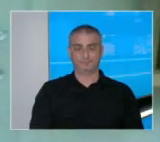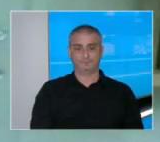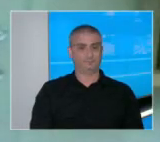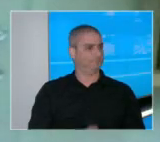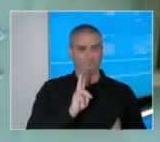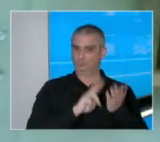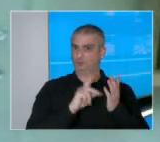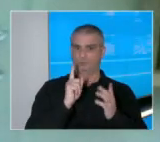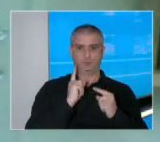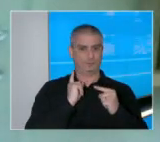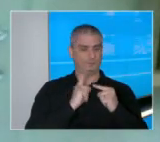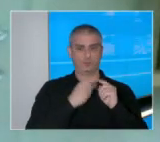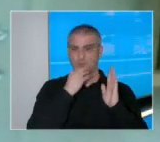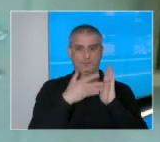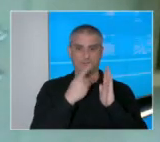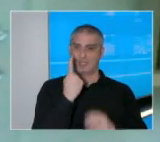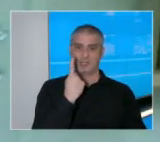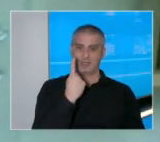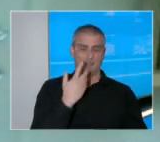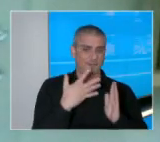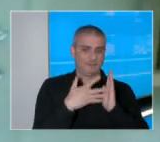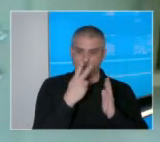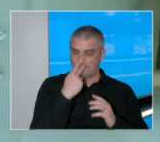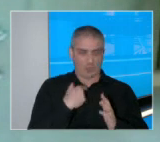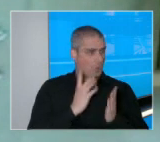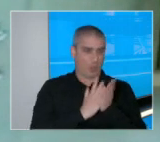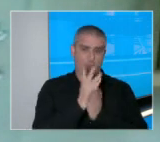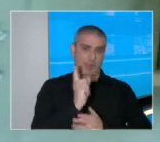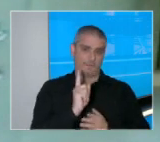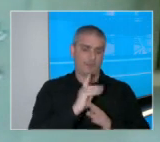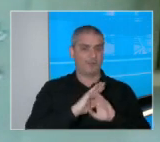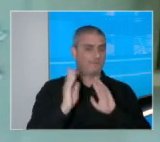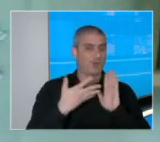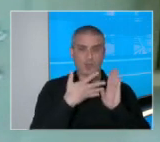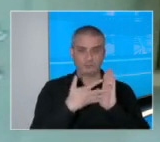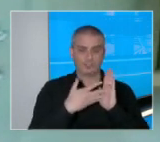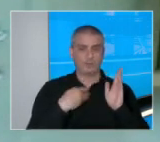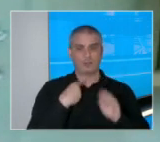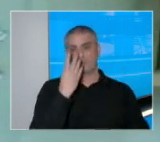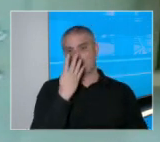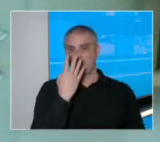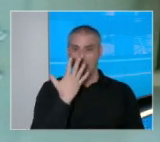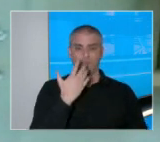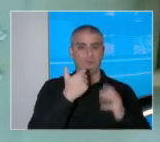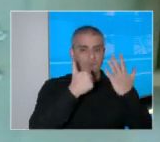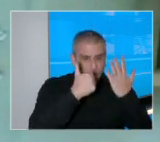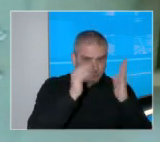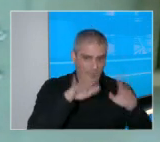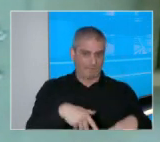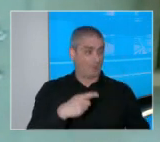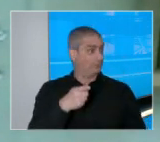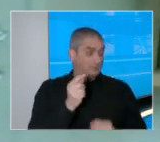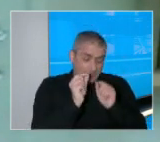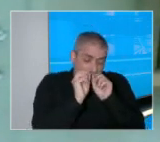לא נכון, היה בדיוק סקר אחד, והסקר הזה הוא בעיניי לא אמין, ובכל שאר הסקרים אנחנו על 4, 5 ו-6 מנדטים.